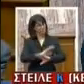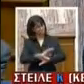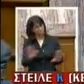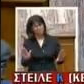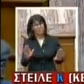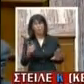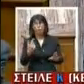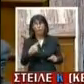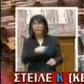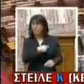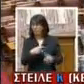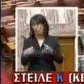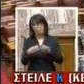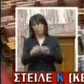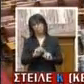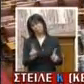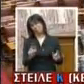αρχηγό κόμματος.